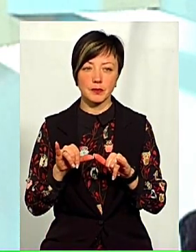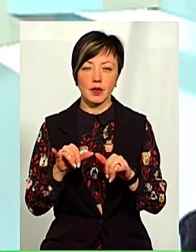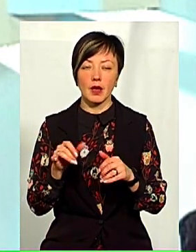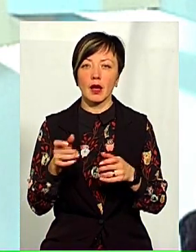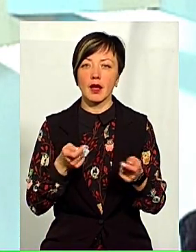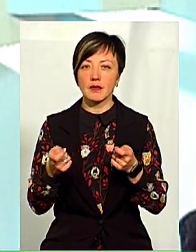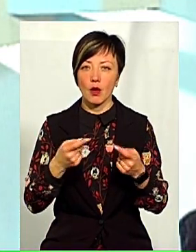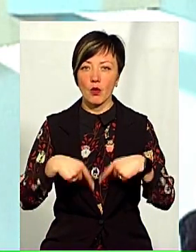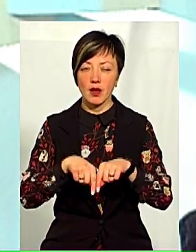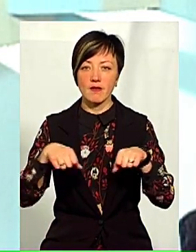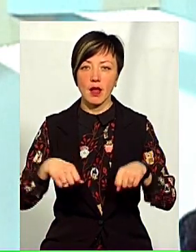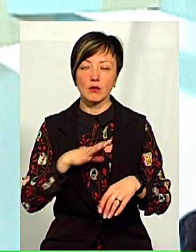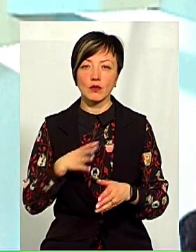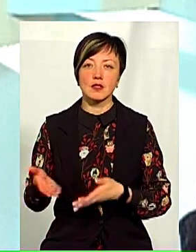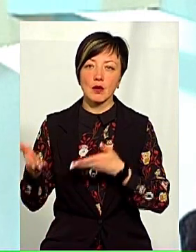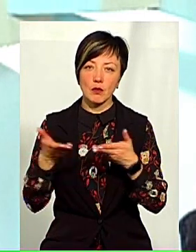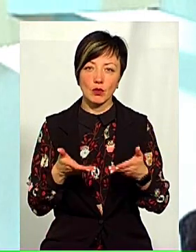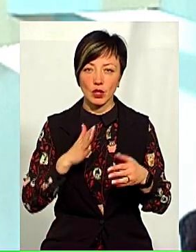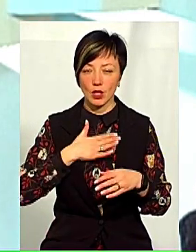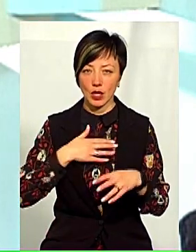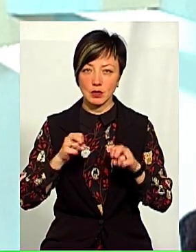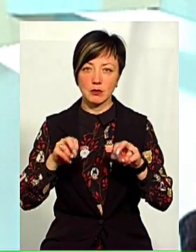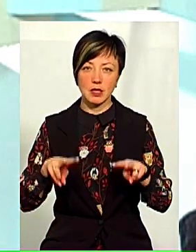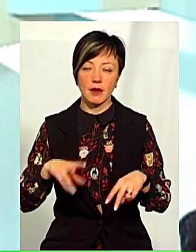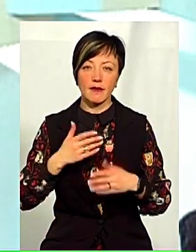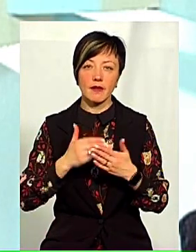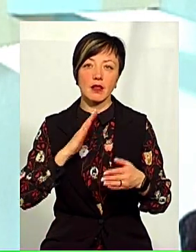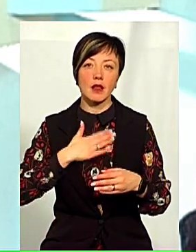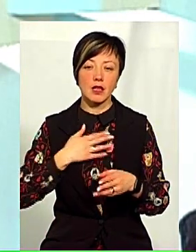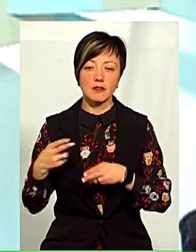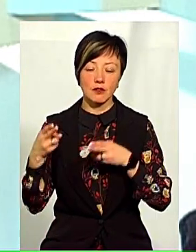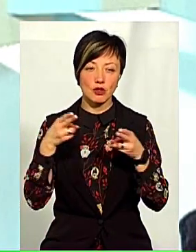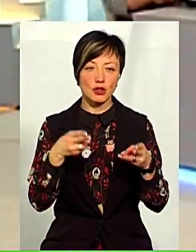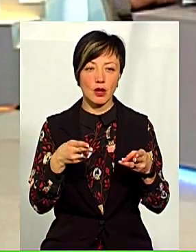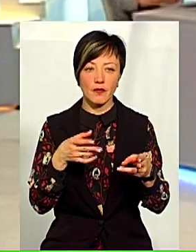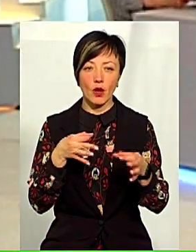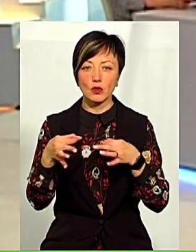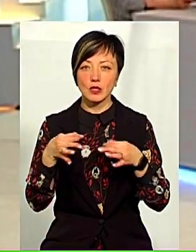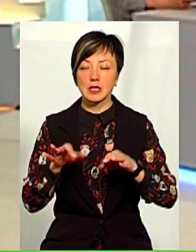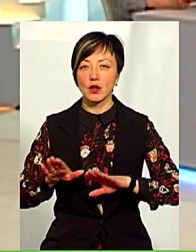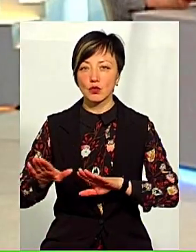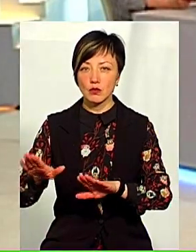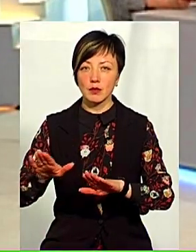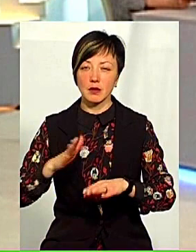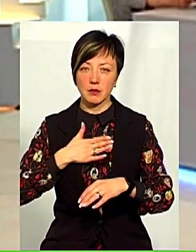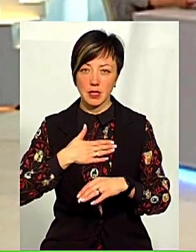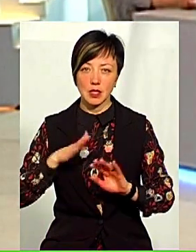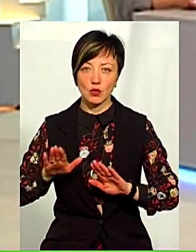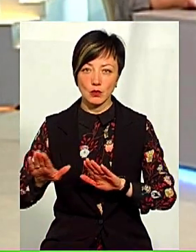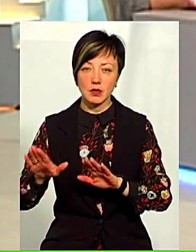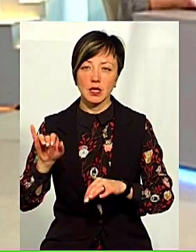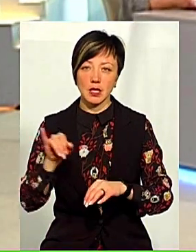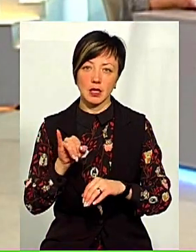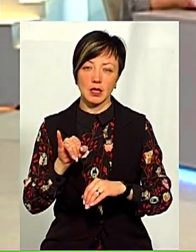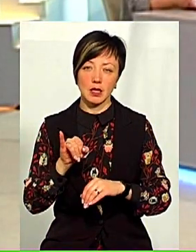керівниками органів влади був запрошений наш спеціаліст. Від нас виїжджав туди заступник, мій заступник, і